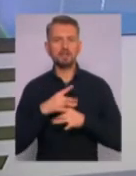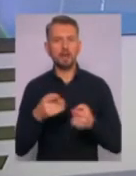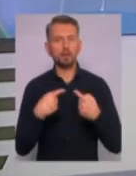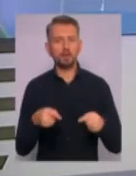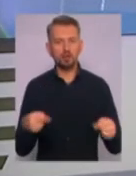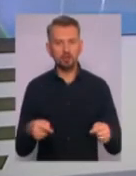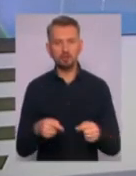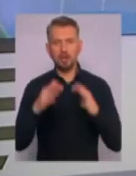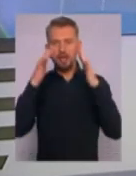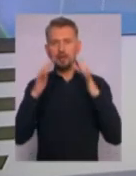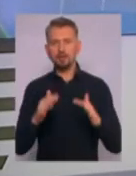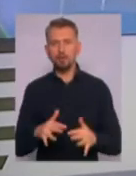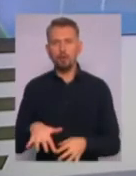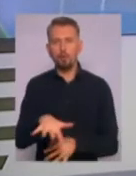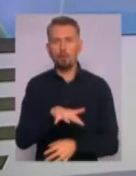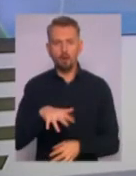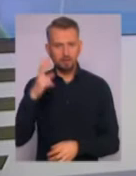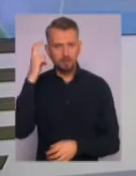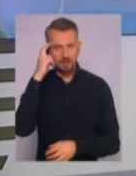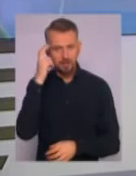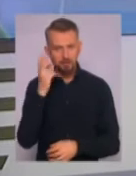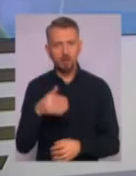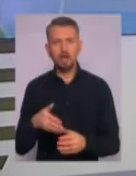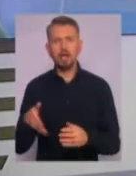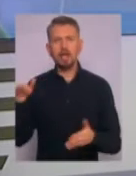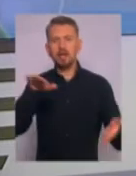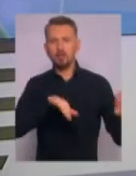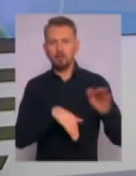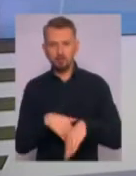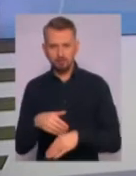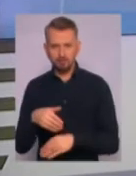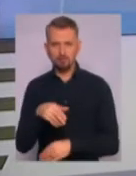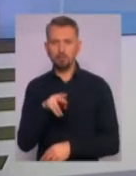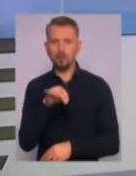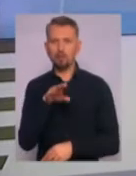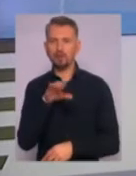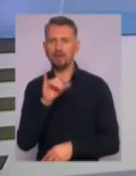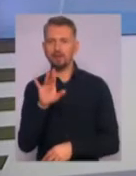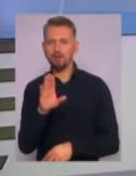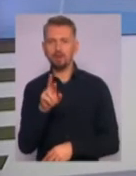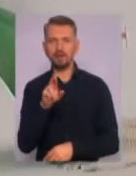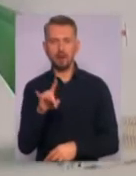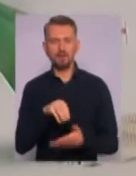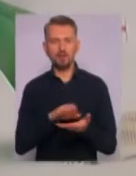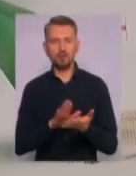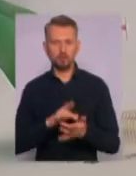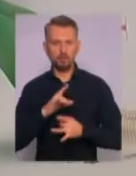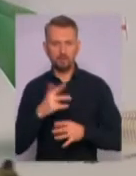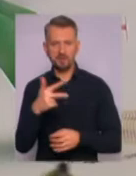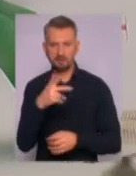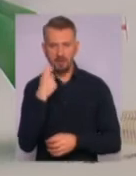іншим. Снігова оаза столиці, гірськолижний спортивний комплекс «Протасів Яр» відсвяткував 30-річчя. Зробили це,